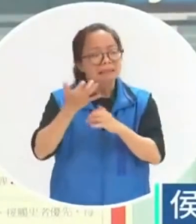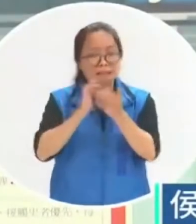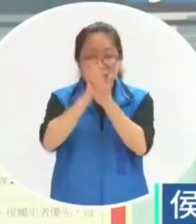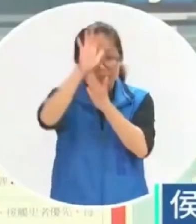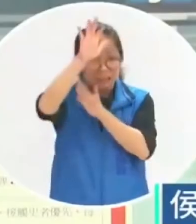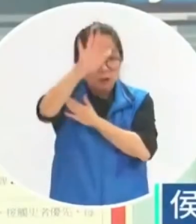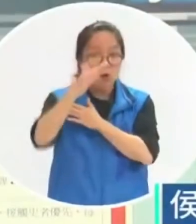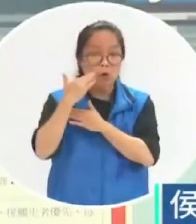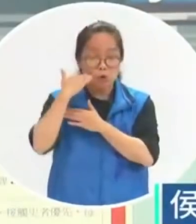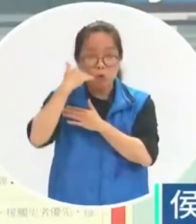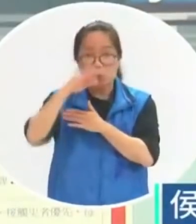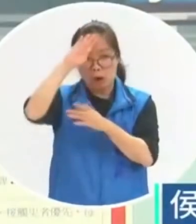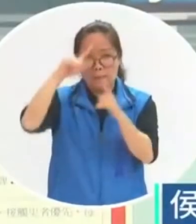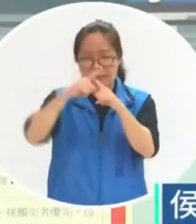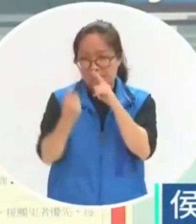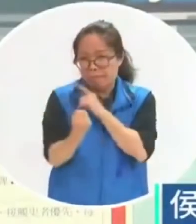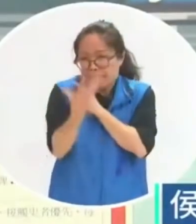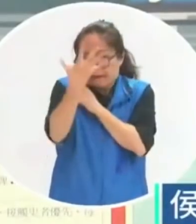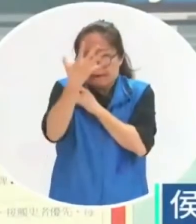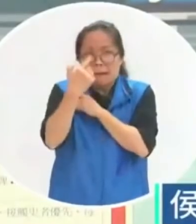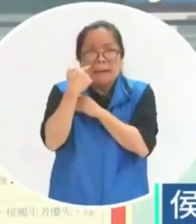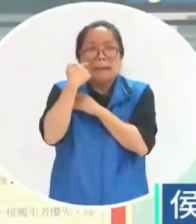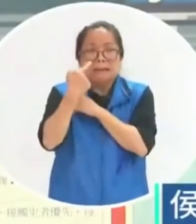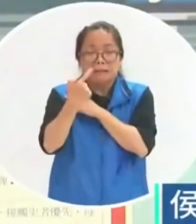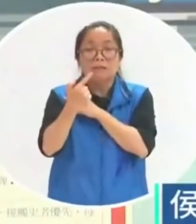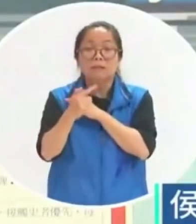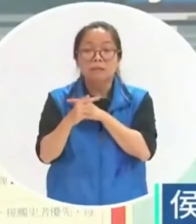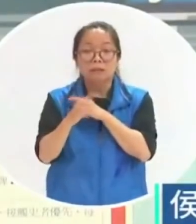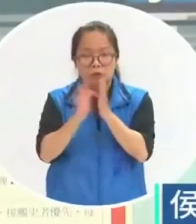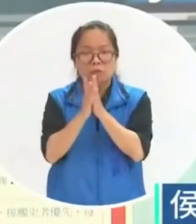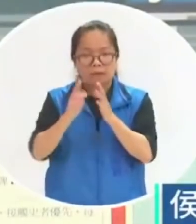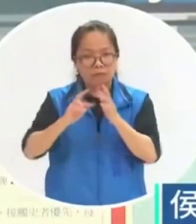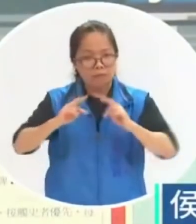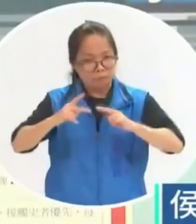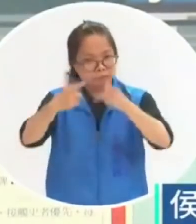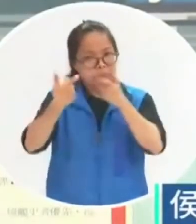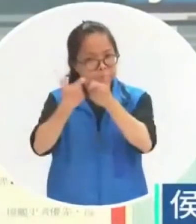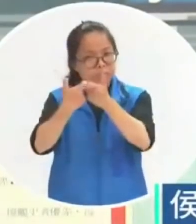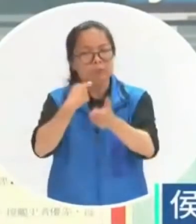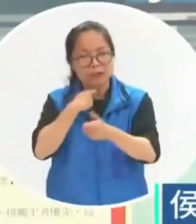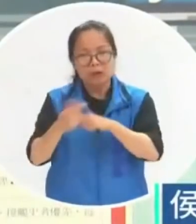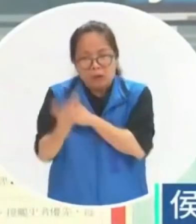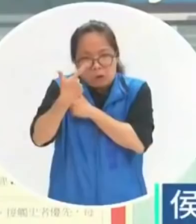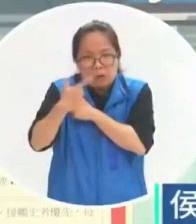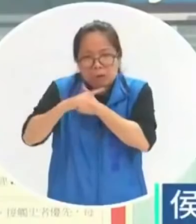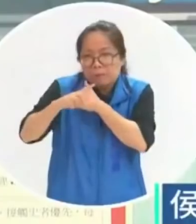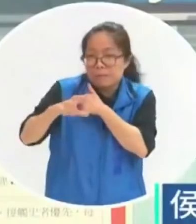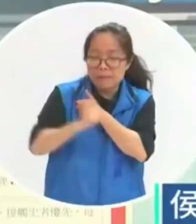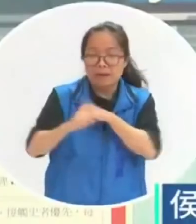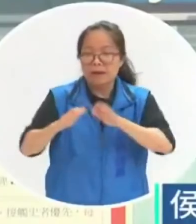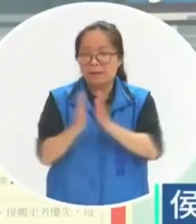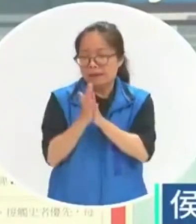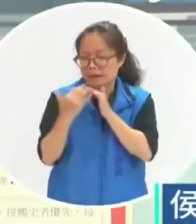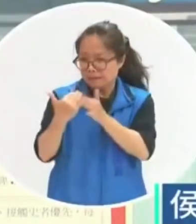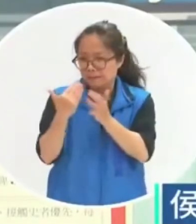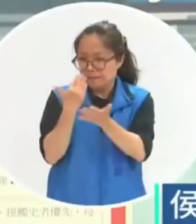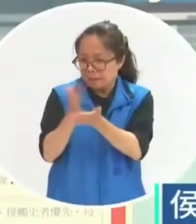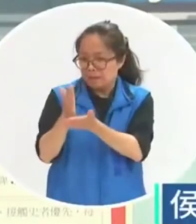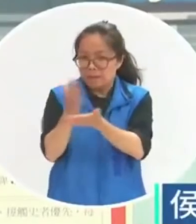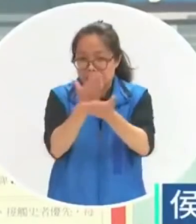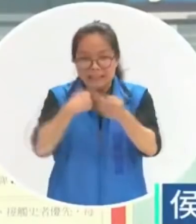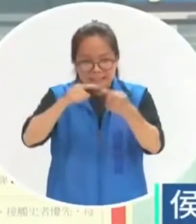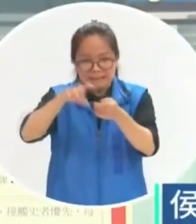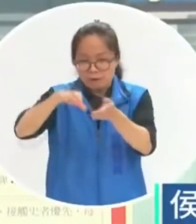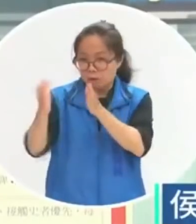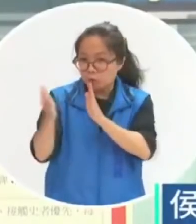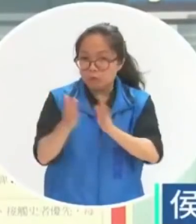来如果在往上升的时候，我们必须要做滚动式检讨，快速的反应，断然该处